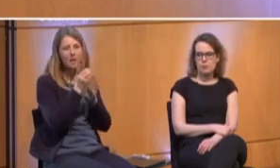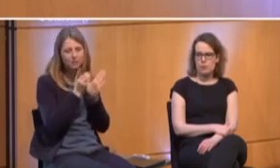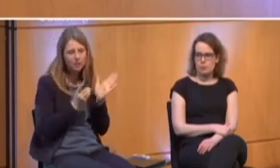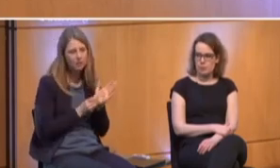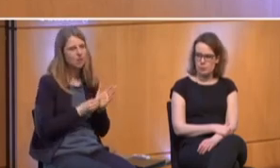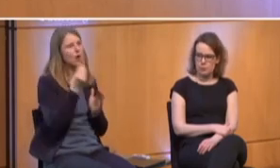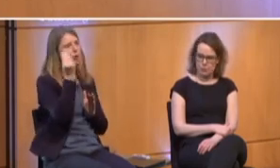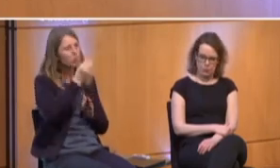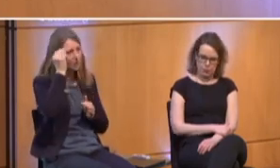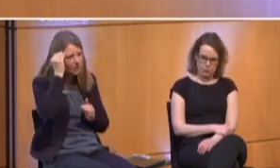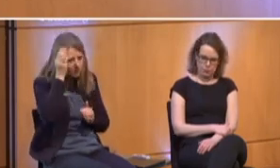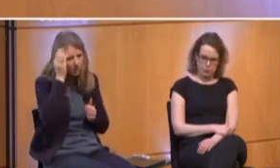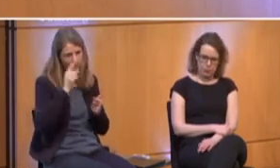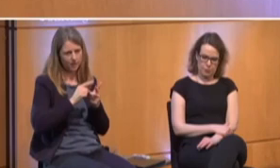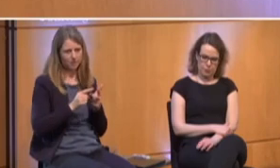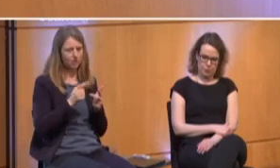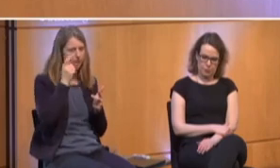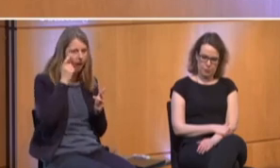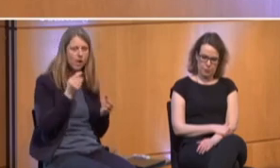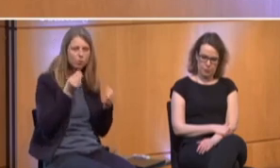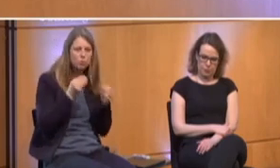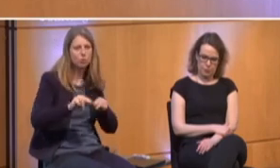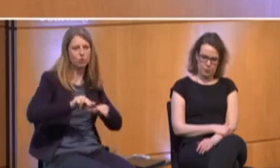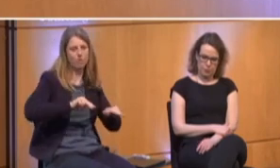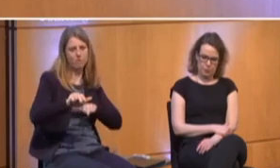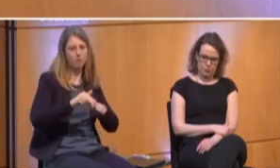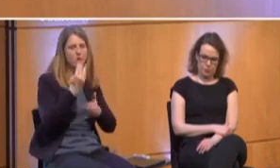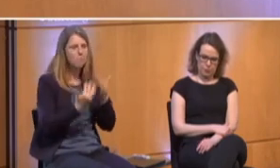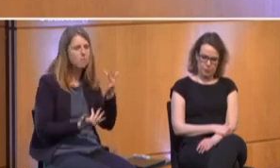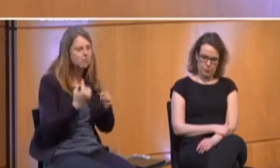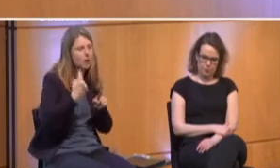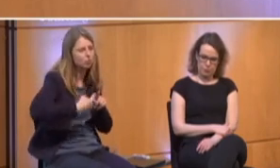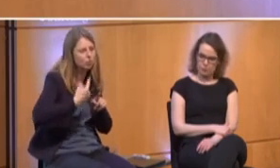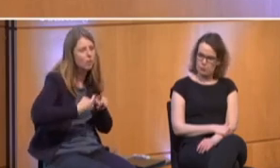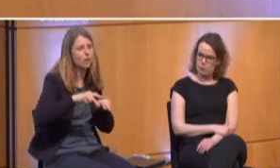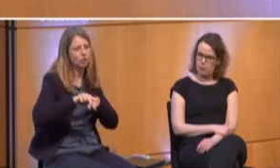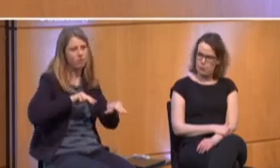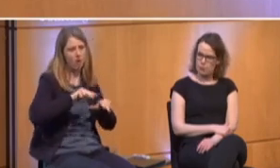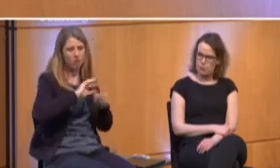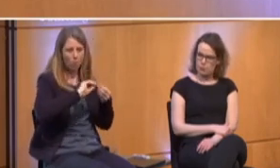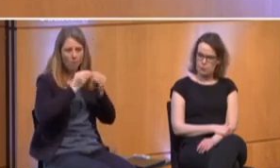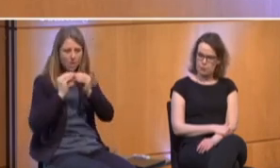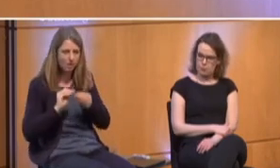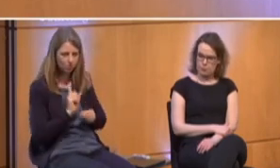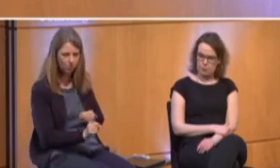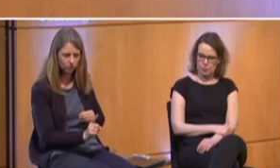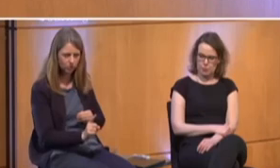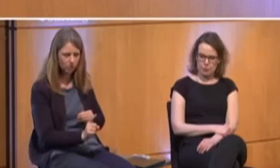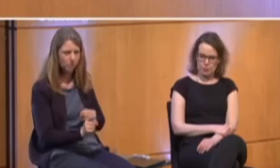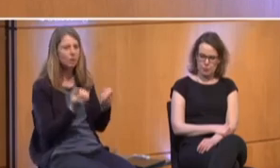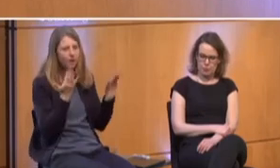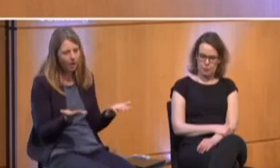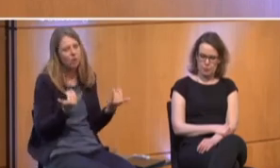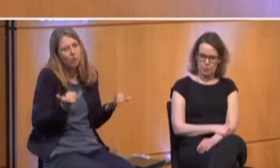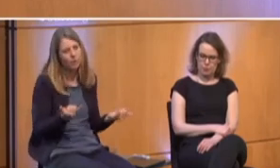künstliche Intelligenz, auch ganz klassische alte Verfahren, mathematische, numerische Verfahren, alles miteinander. Aber der große Teil kommt natürlich